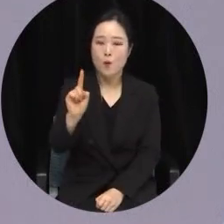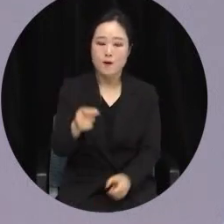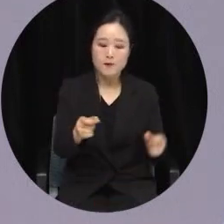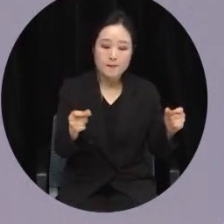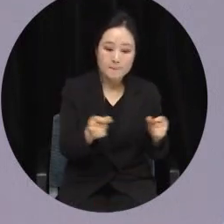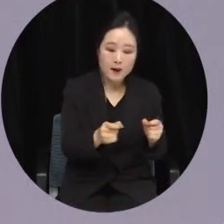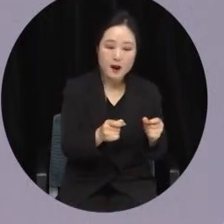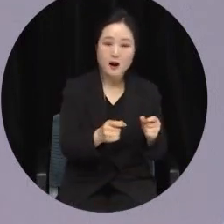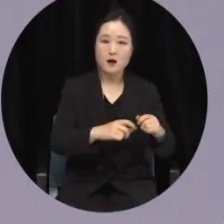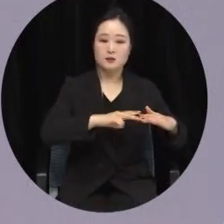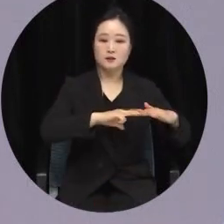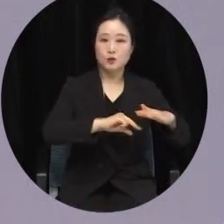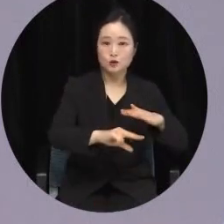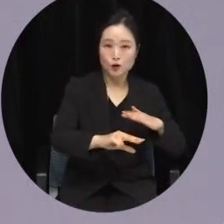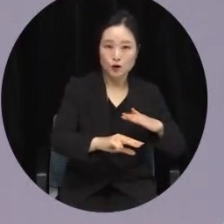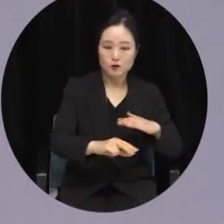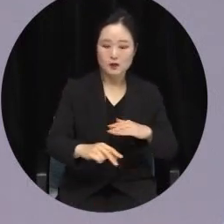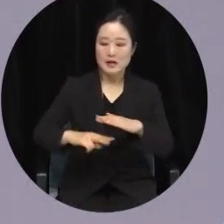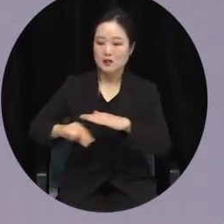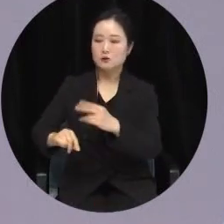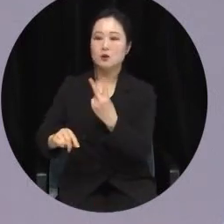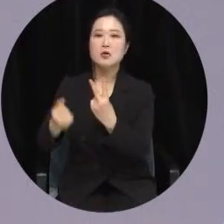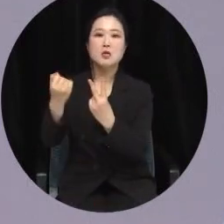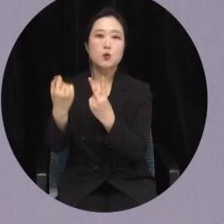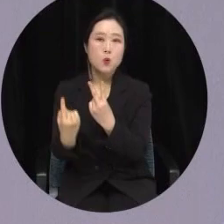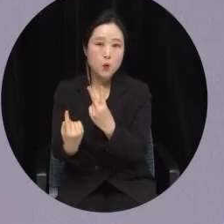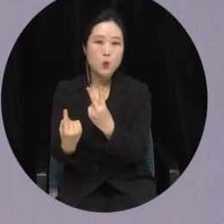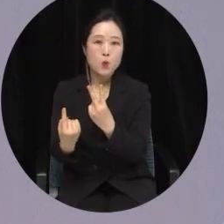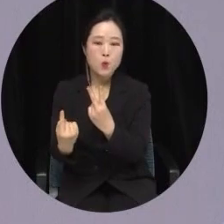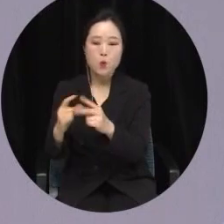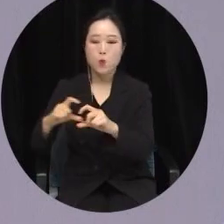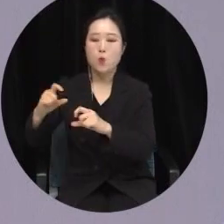연장 자연스럽게 풀려나갑니다.